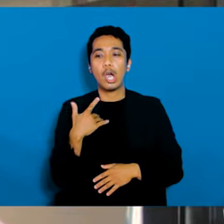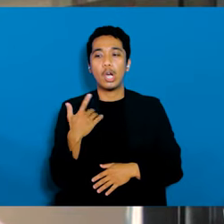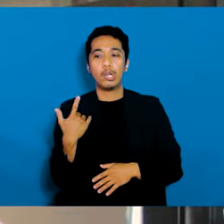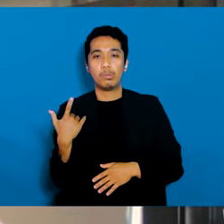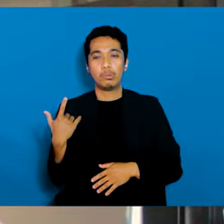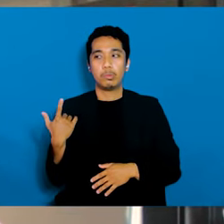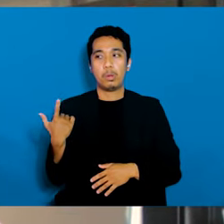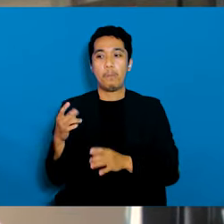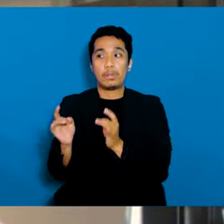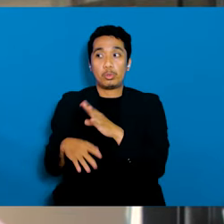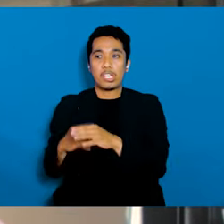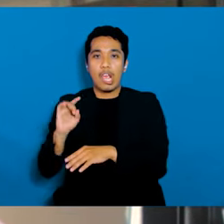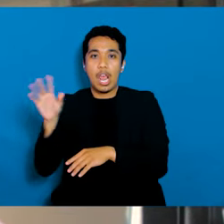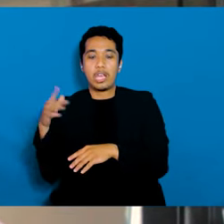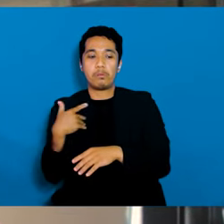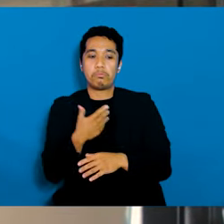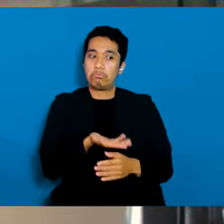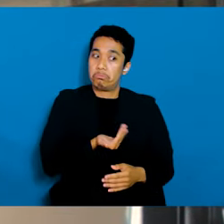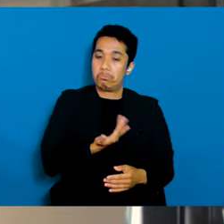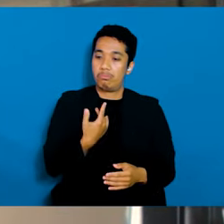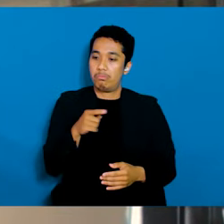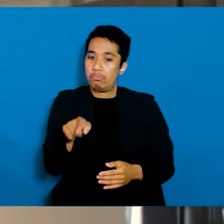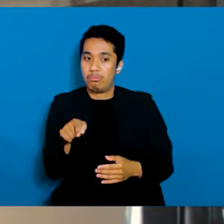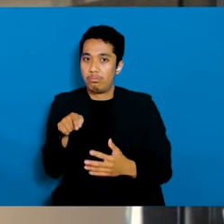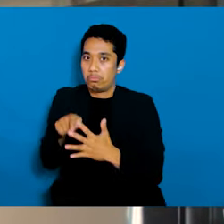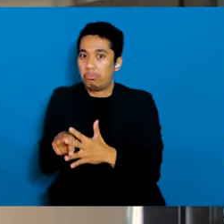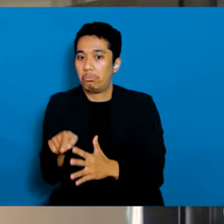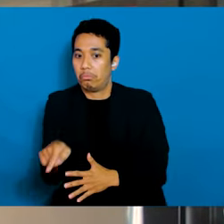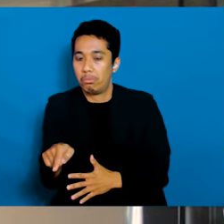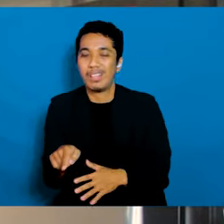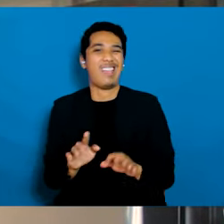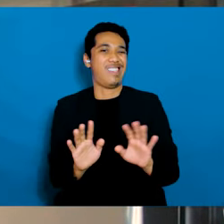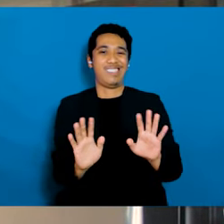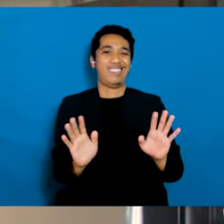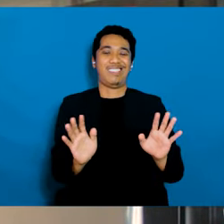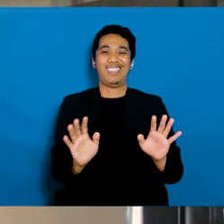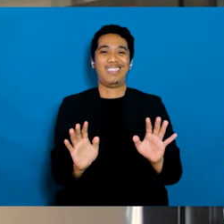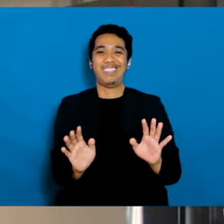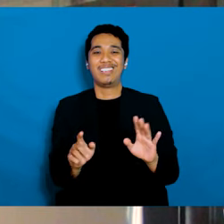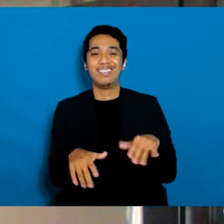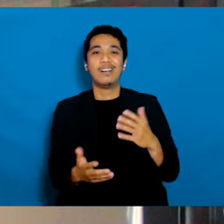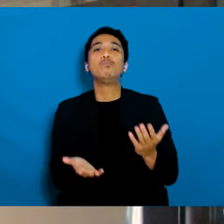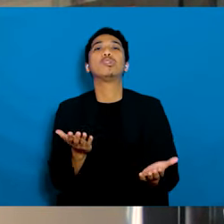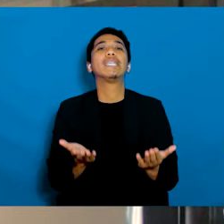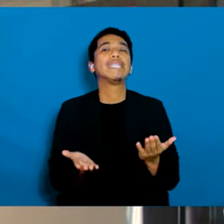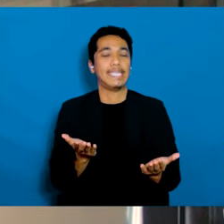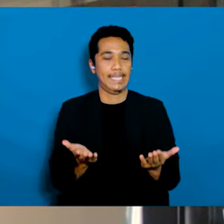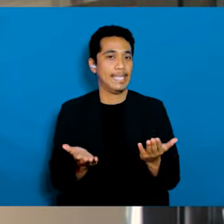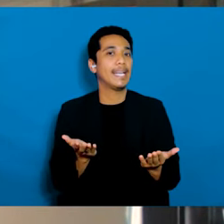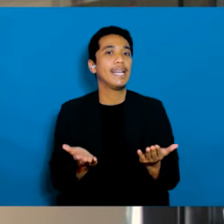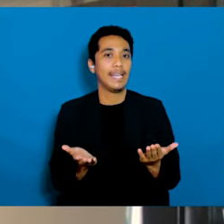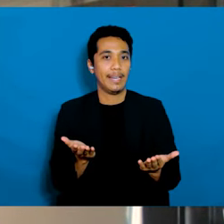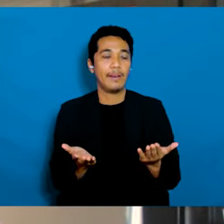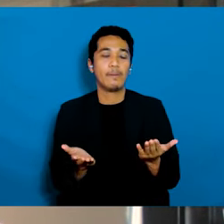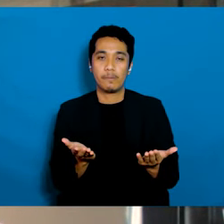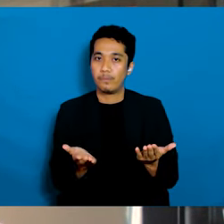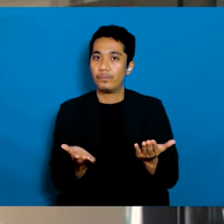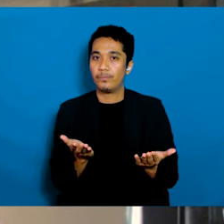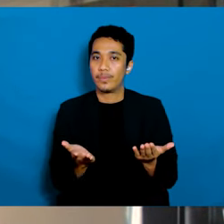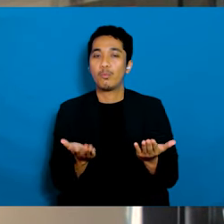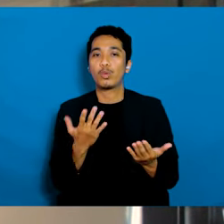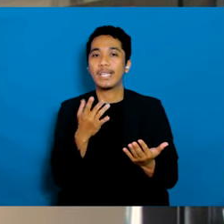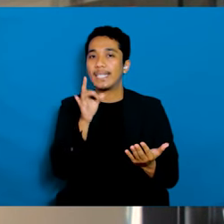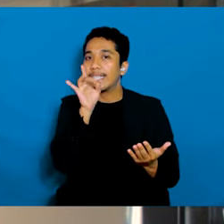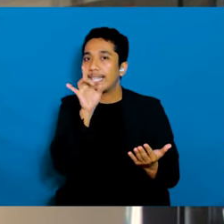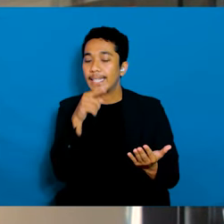nanti dicobloskan di kemauan petugas dan sebagainya. Ini menjadi salah satu hal, mungkin